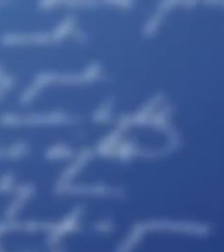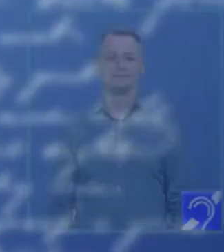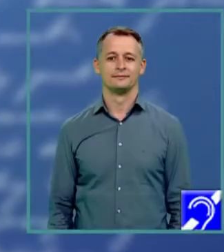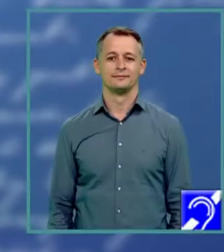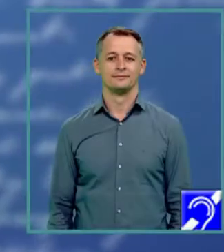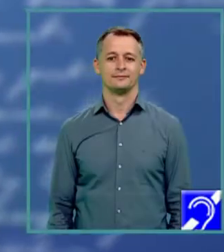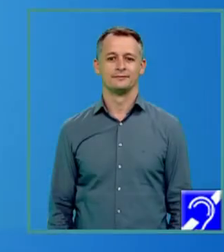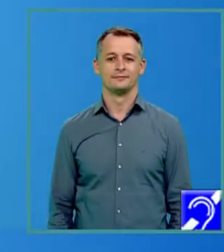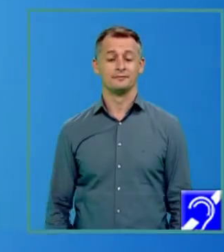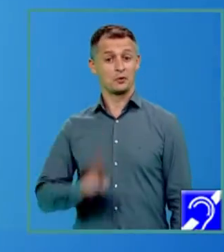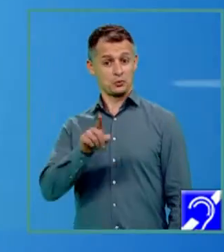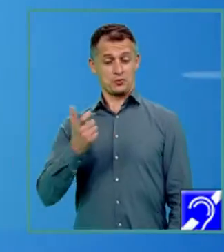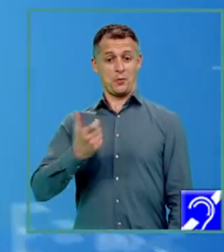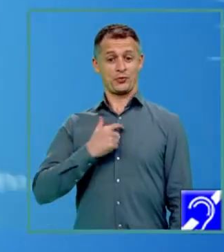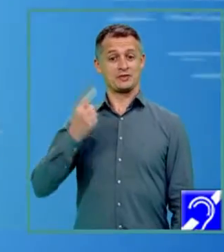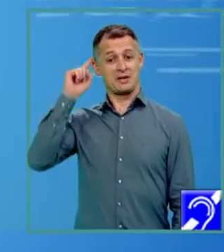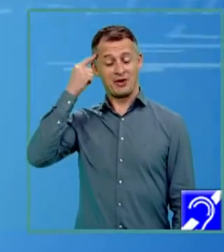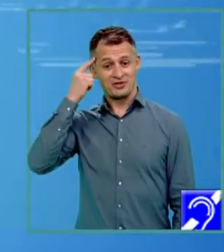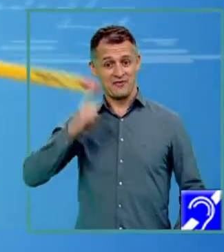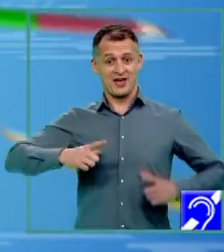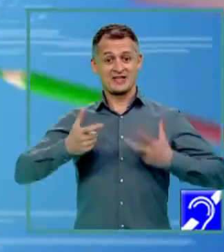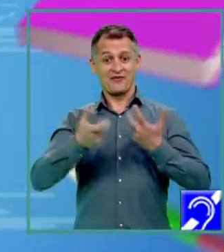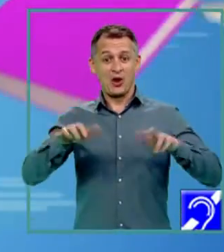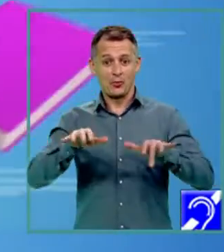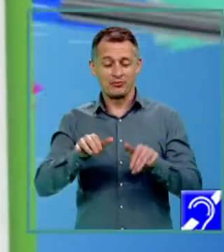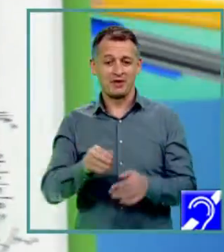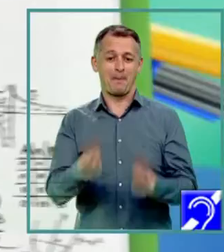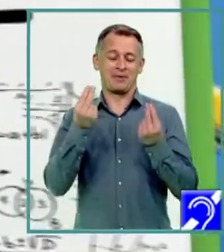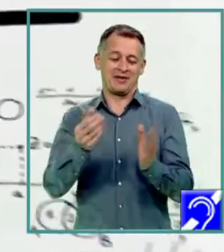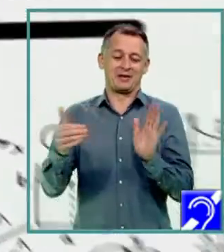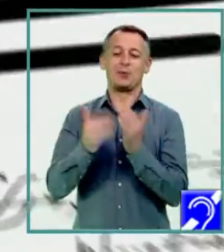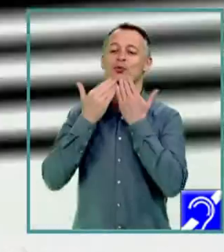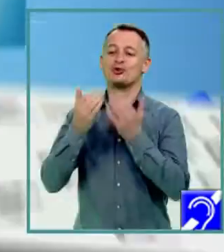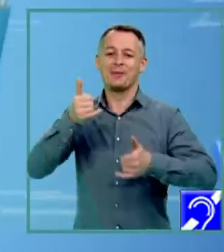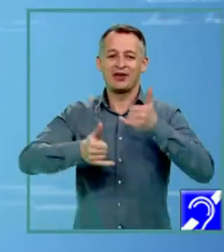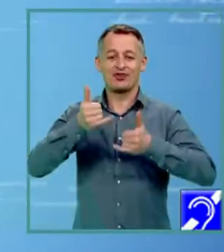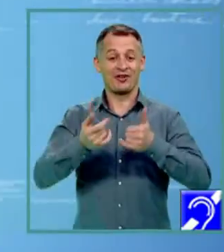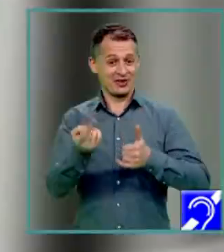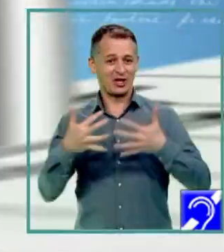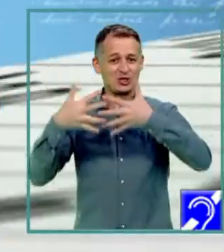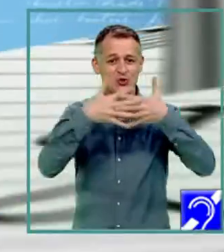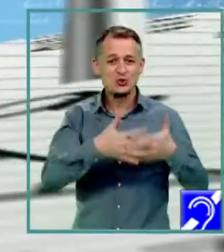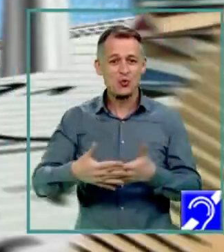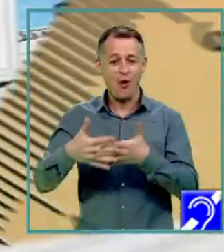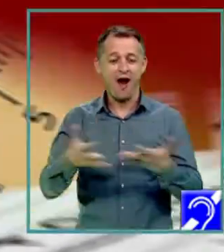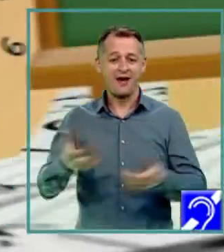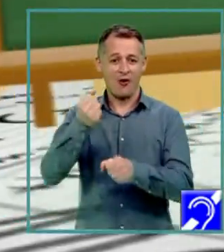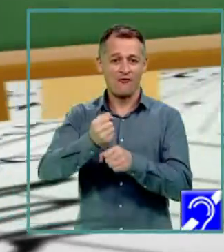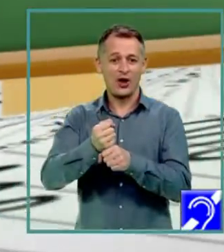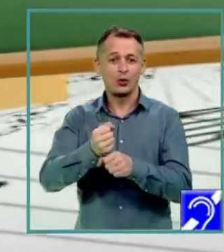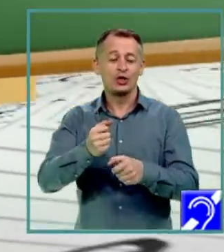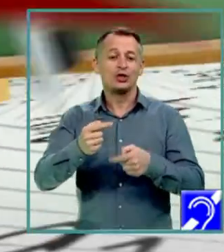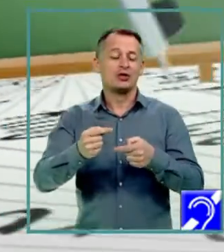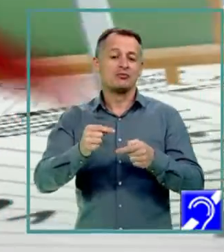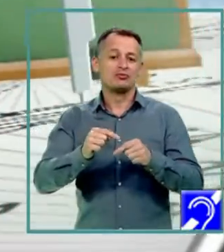pfoa imagina viața fără computere e bine Trebuie să le Mulțumim inginerilor din SUA care au inventat circuitul